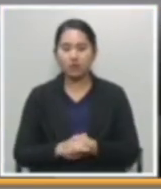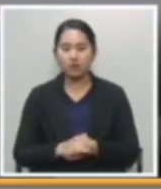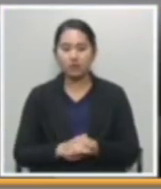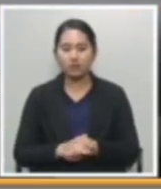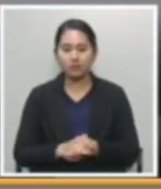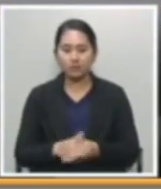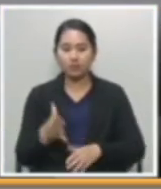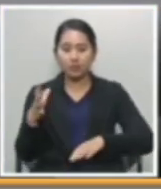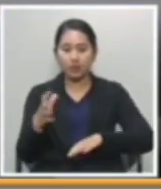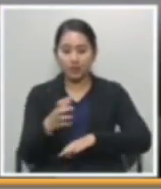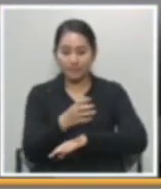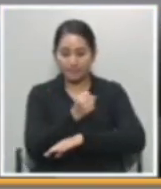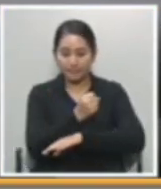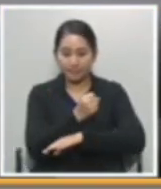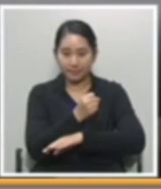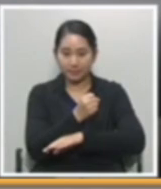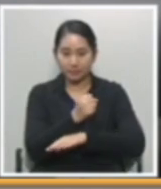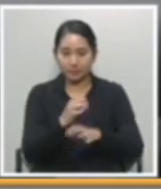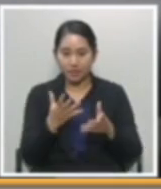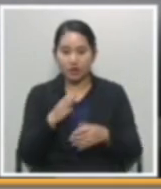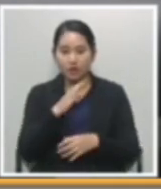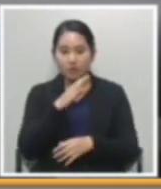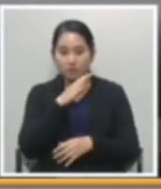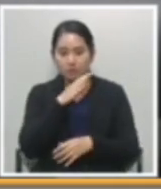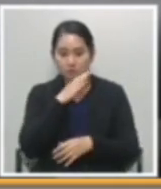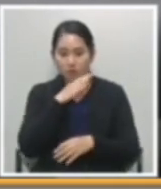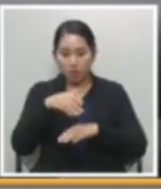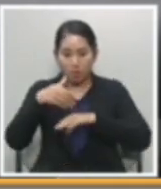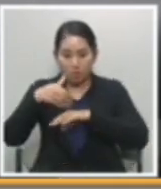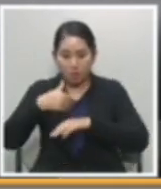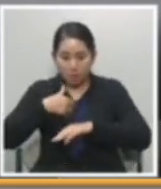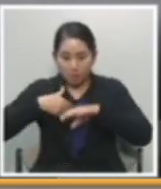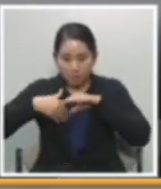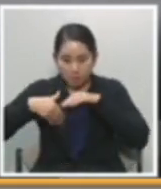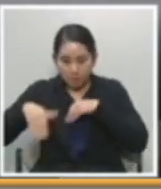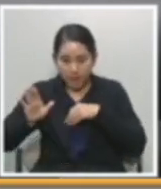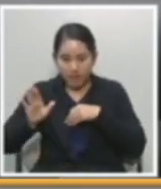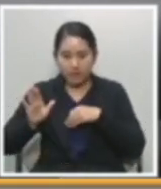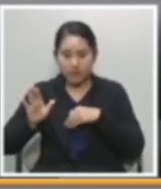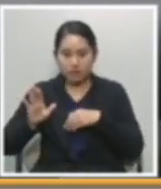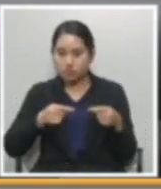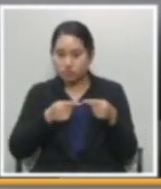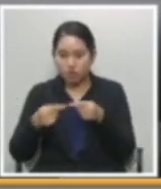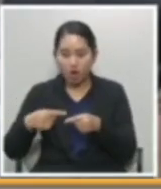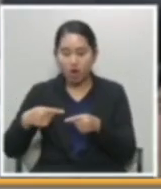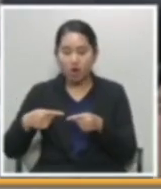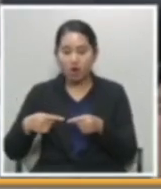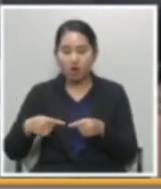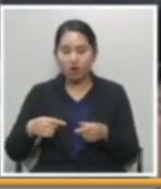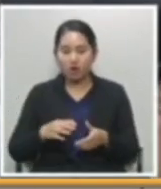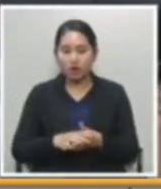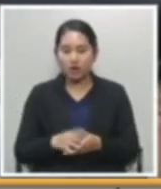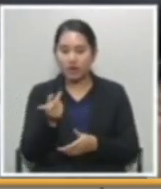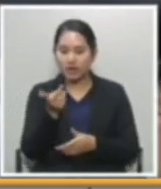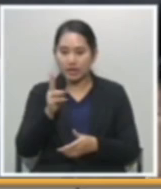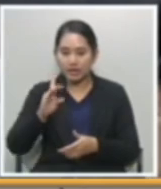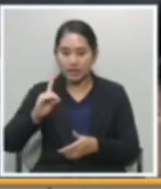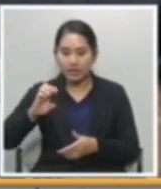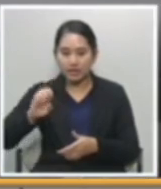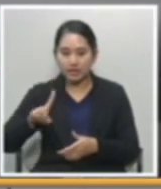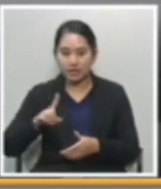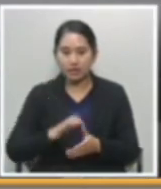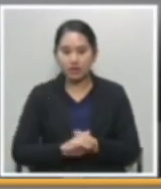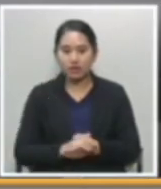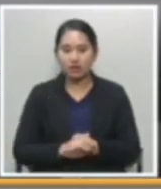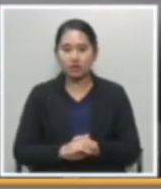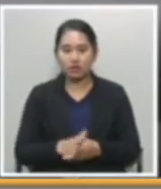นะถ้าไม่งั้นผมออกไปดิผมเกินเบือนคดีท่านทันทีนะ ก็ตามก็แล้วแต่ท่านจะพิจารณาแต่ผมอยากให้ท่